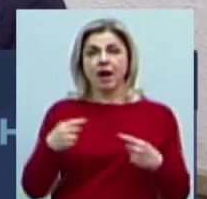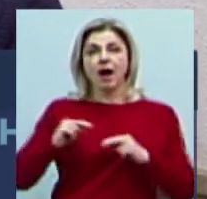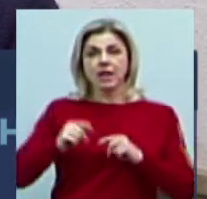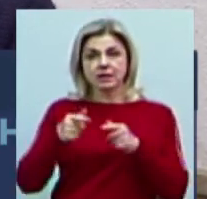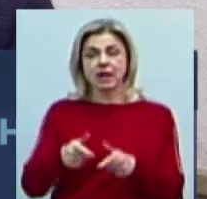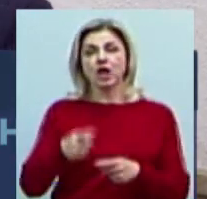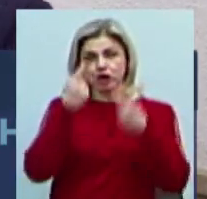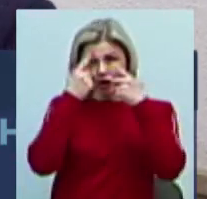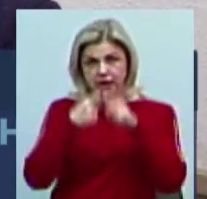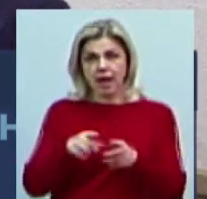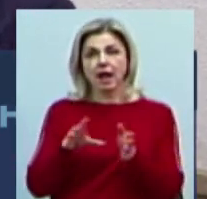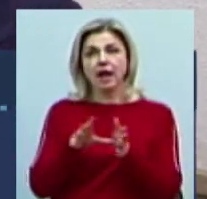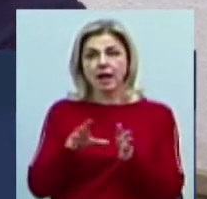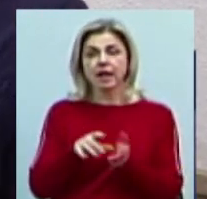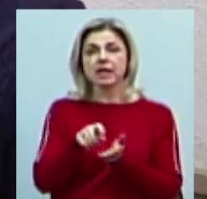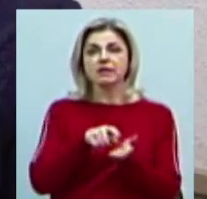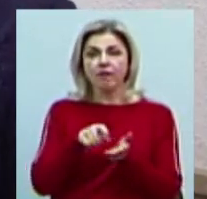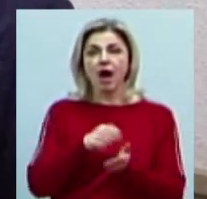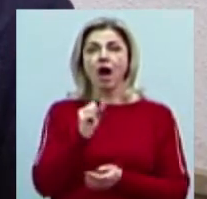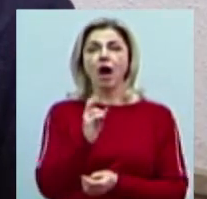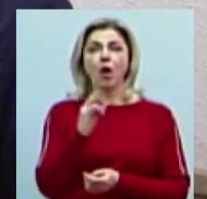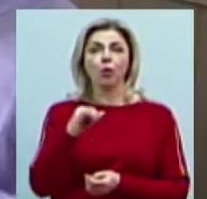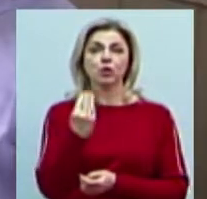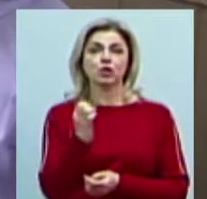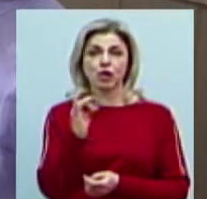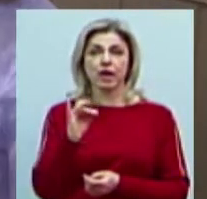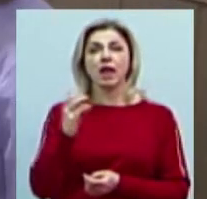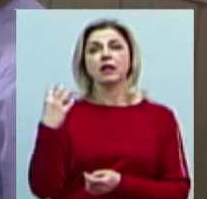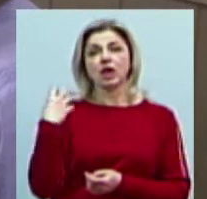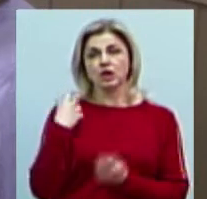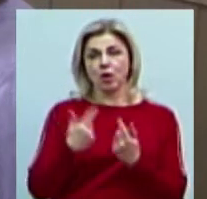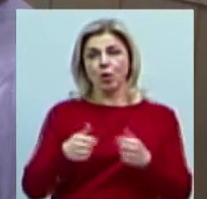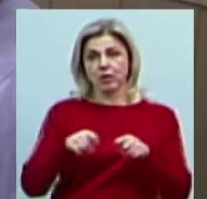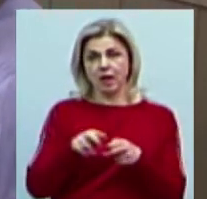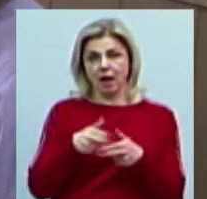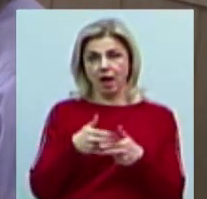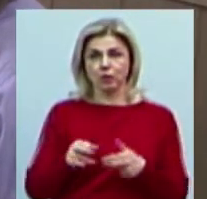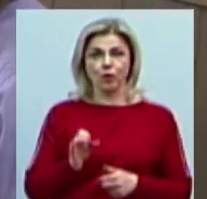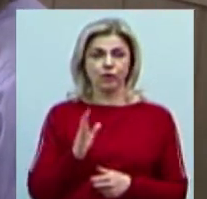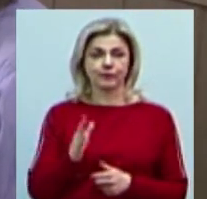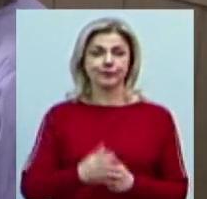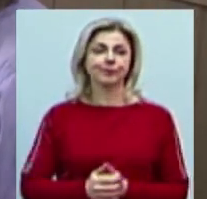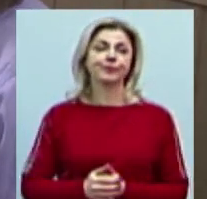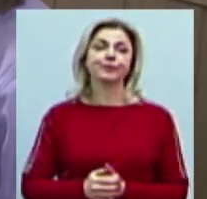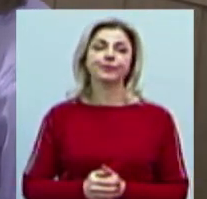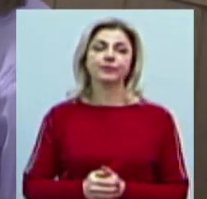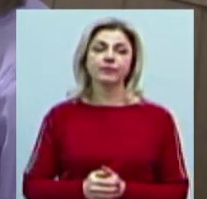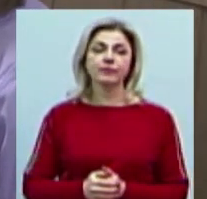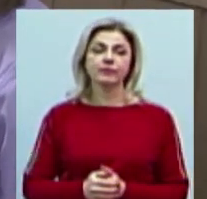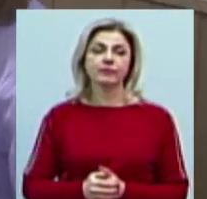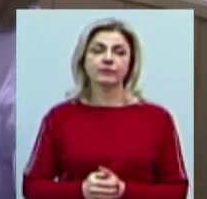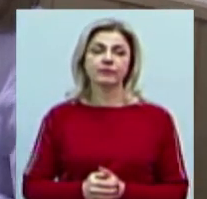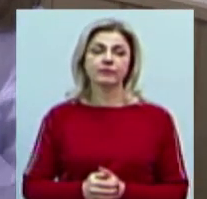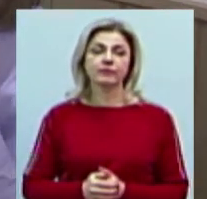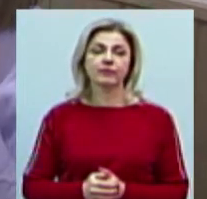електрозварник. Нам потрібні акушерки та начальник відділу кадрів. Це що? Друг, це верстка чи редагування?